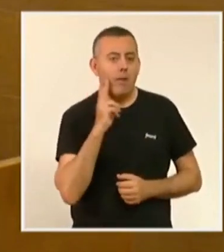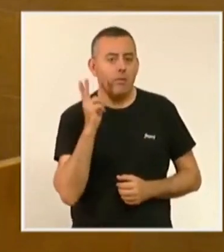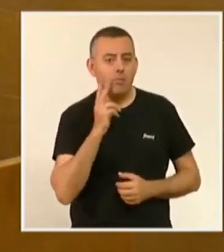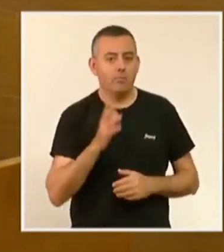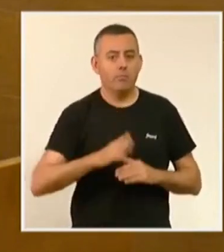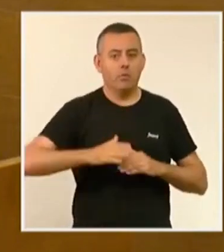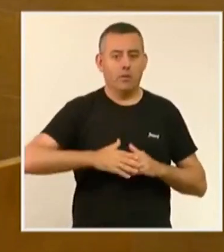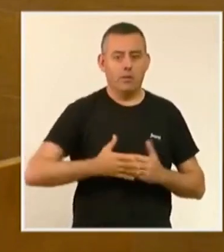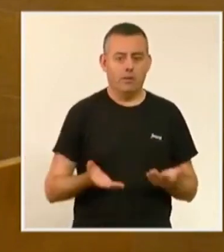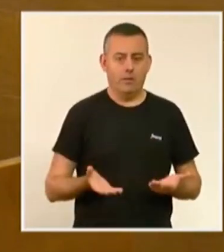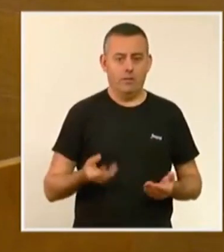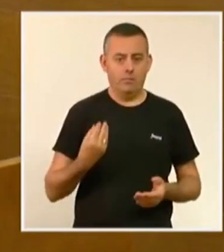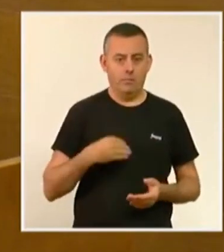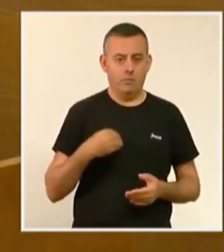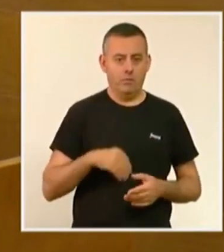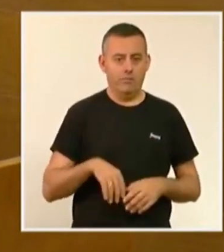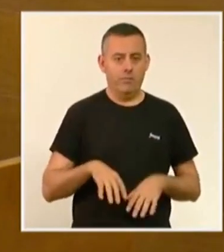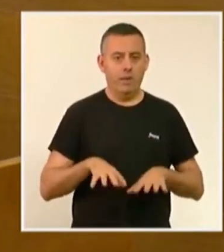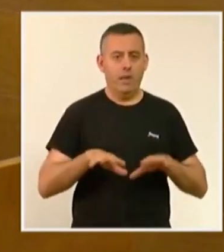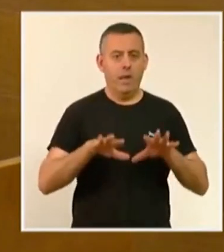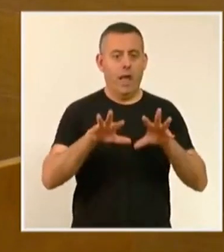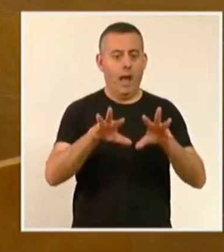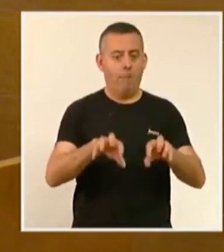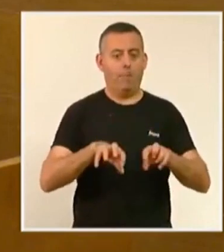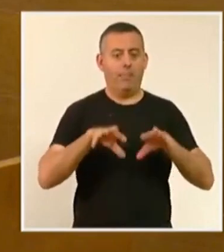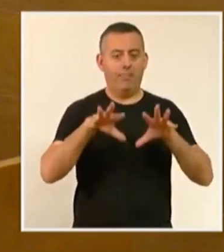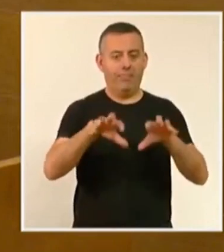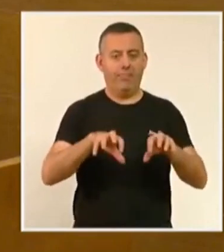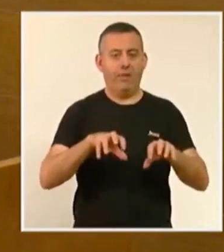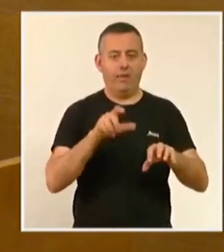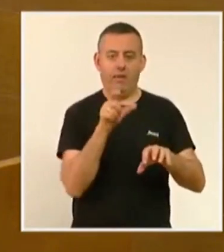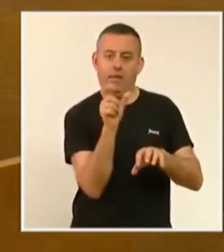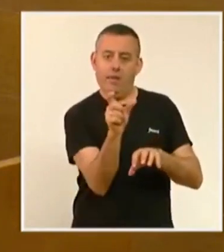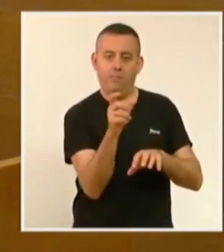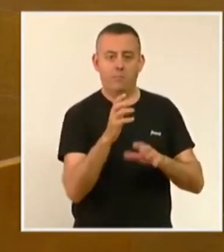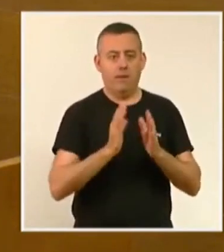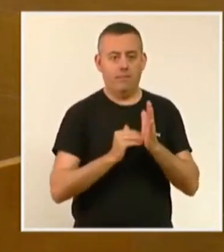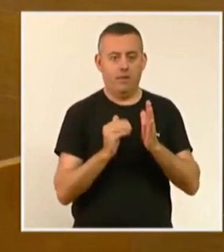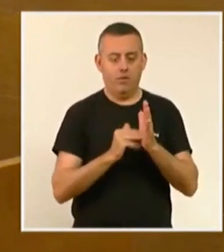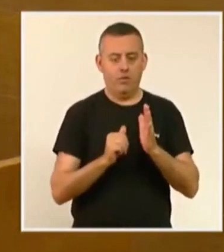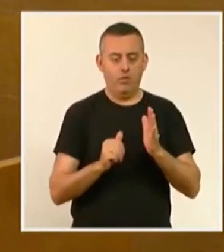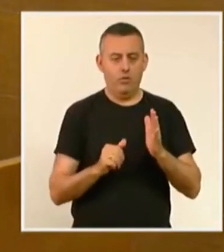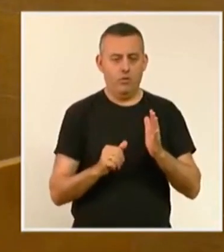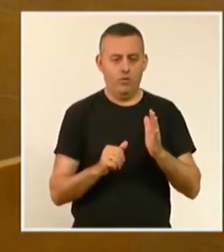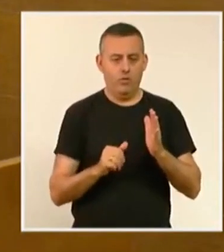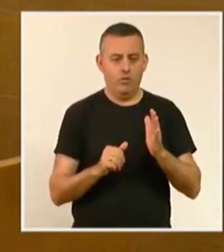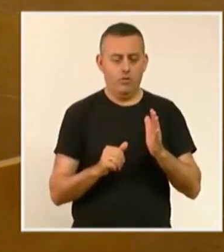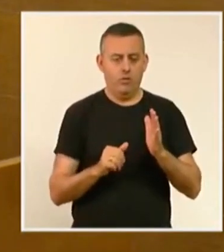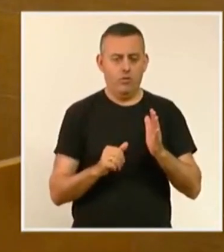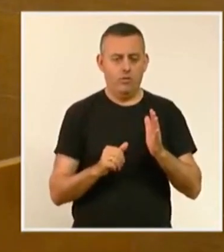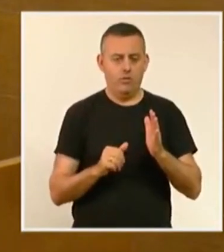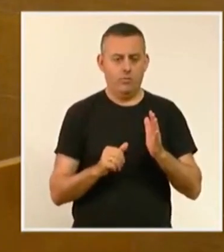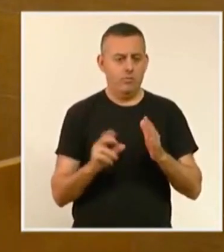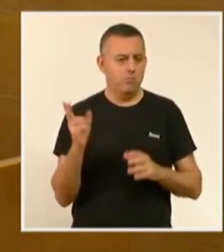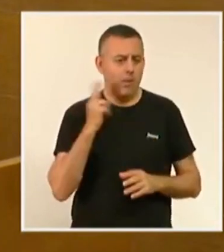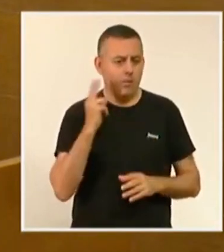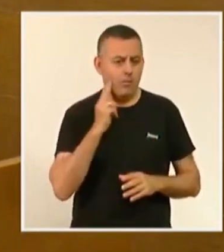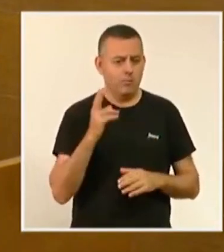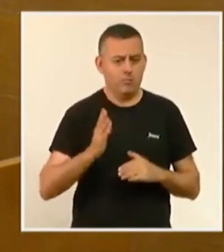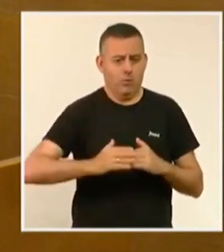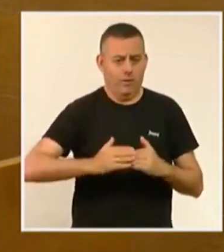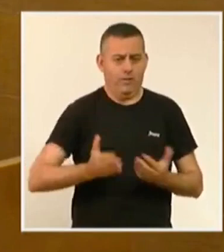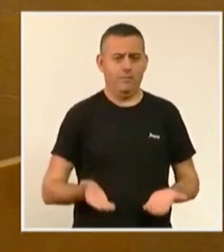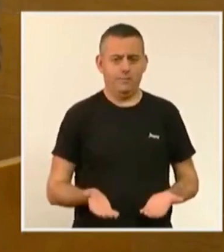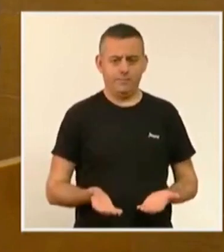és aprendre? Aprendre. Li tenen por. És que no ho entenc, de